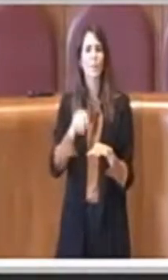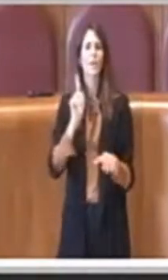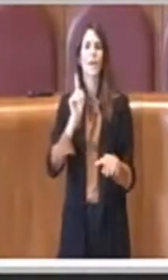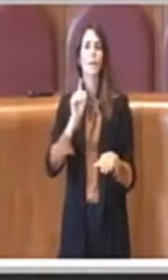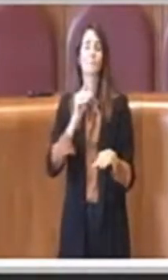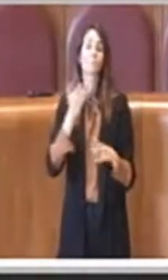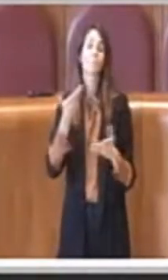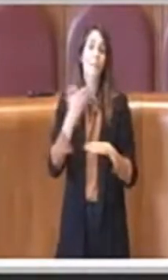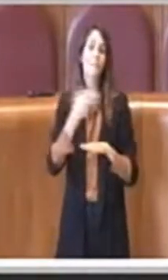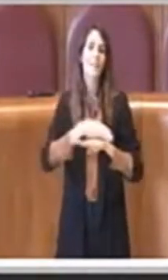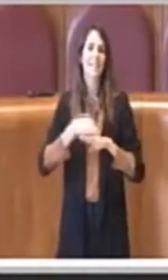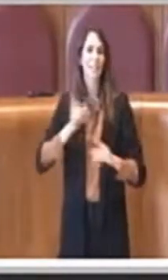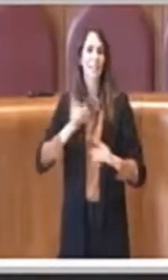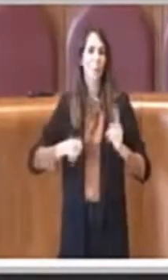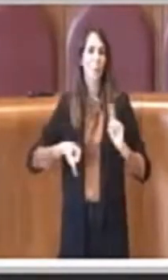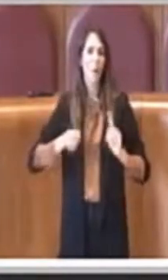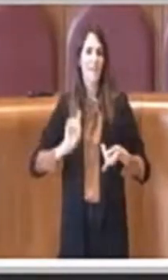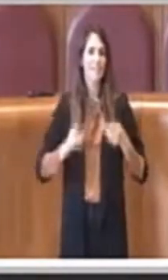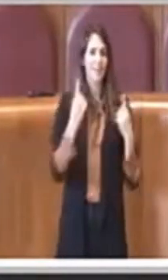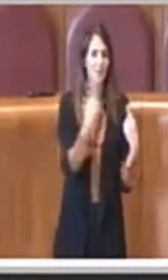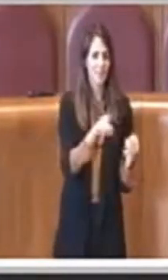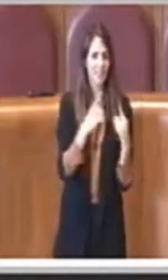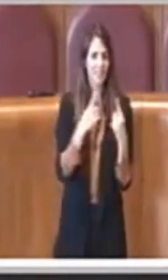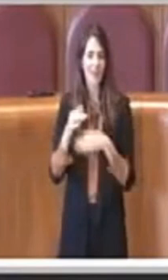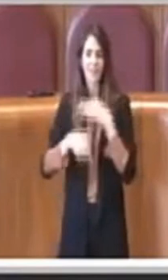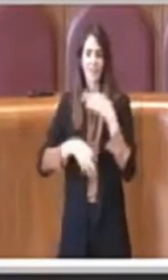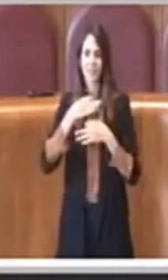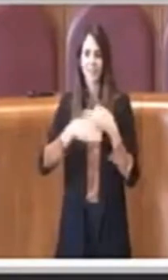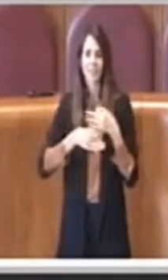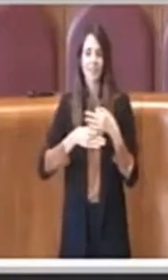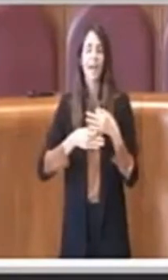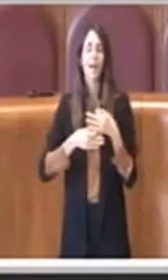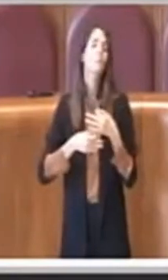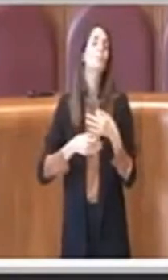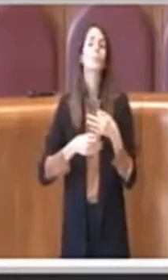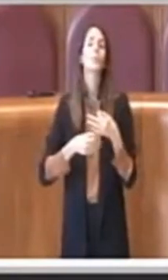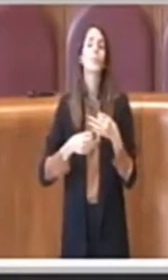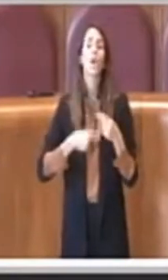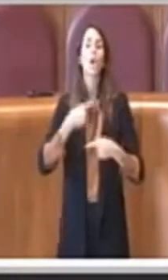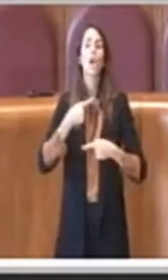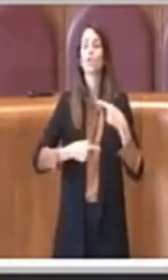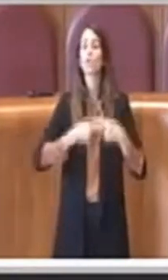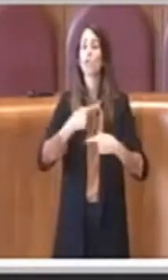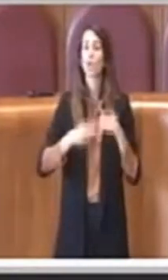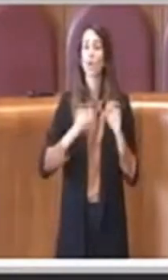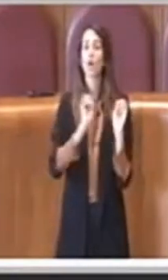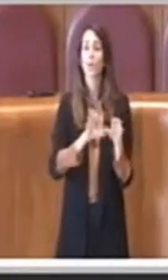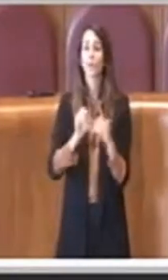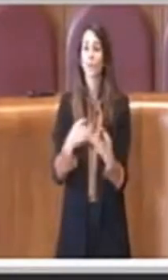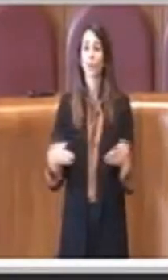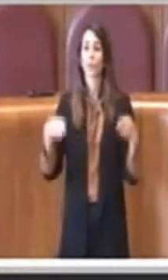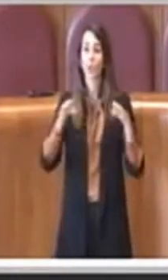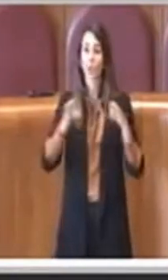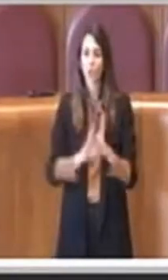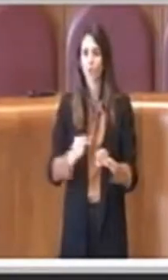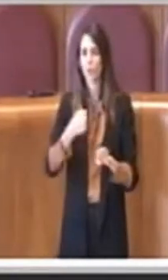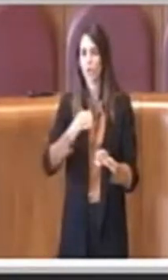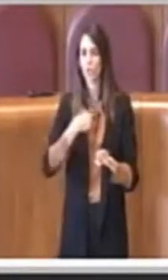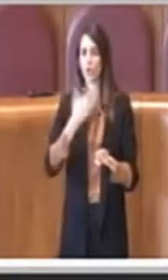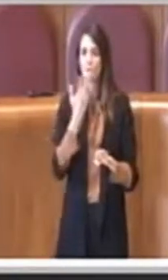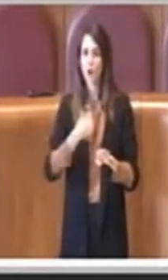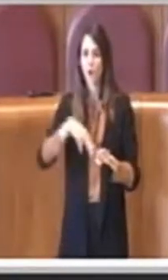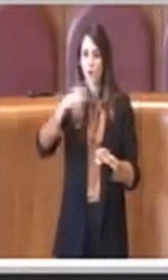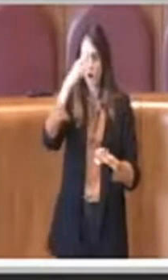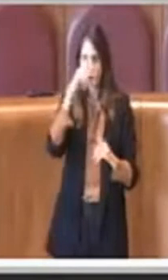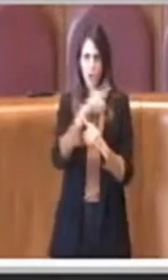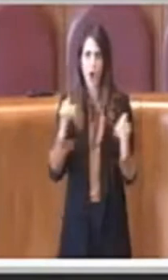politiche. Perciò quando si parla di chiusura del ciclo dei rifiuti, ricordiamolo, il ciclo dei rifiuti si può chiudere in